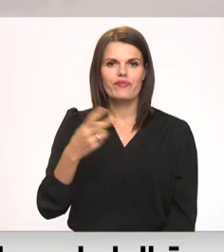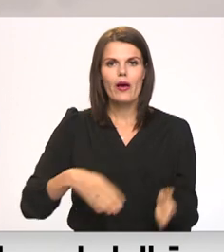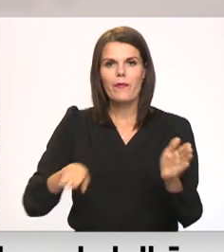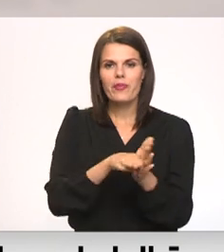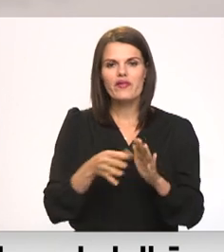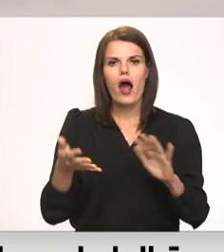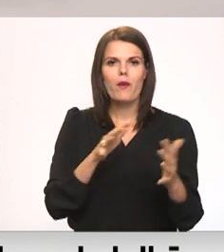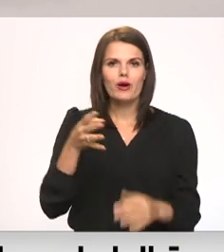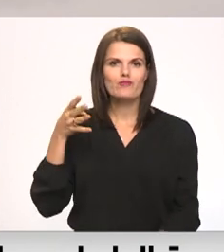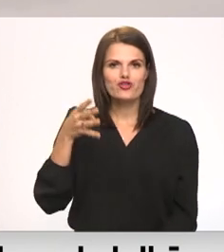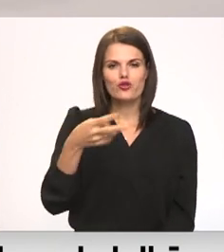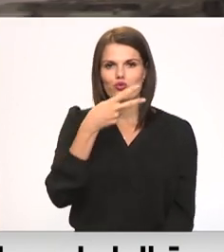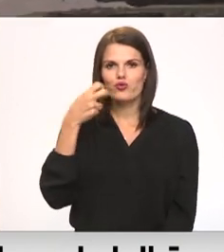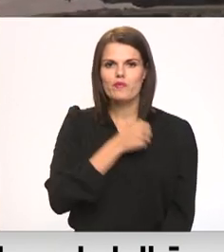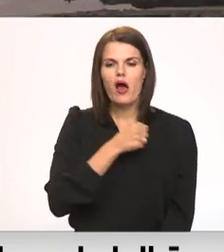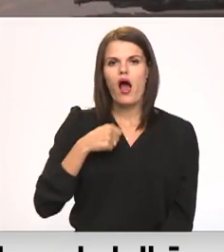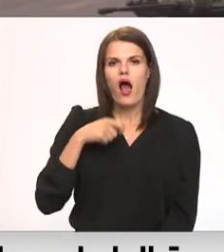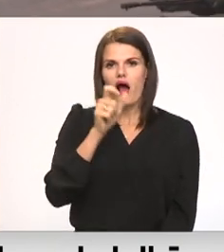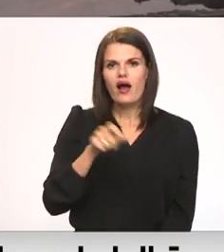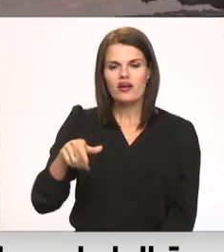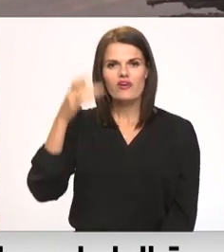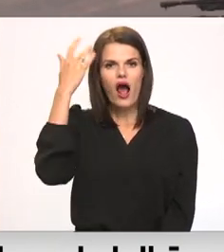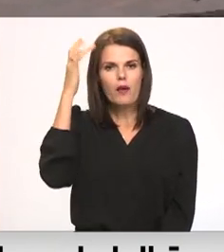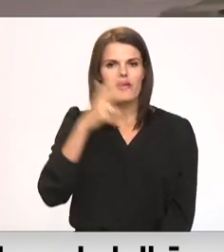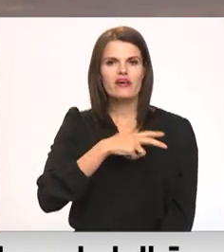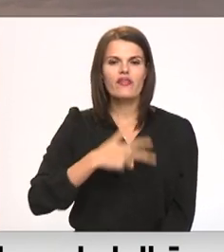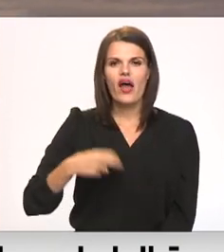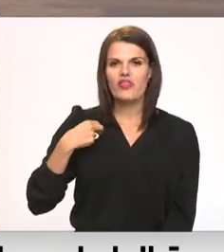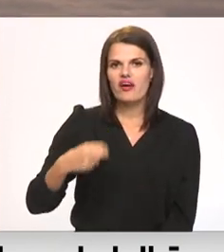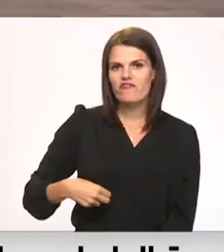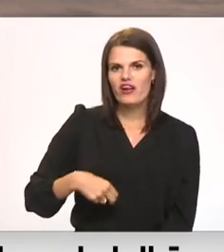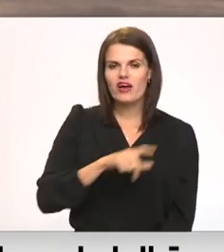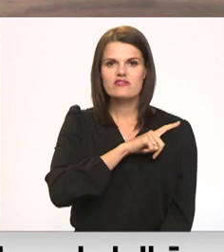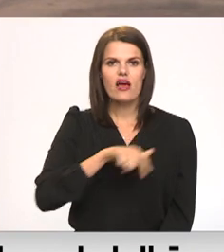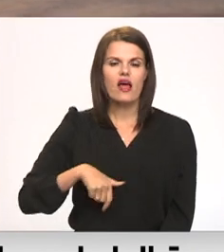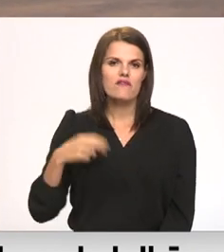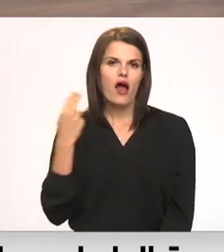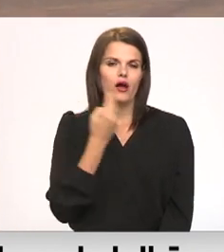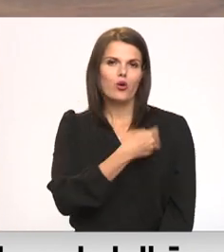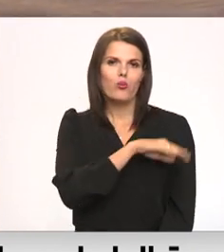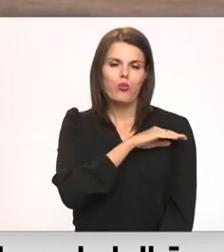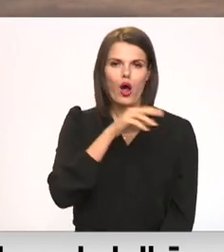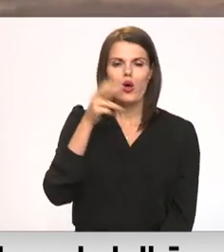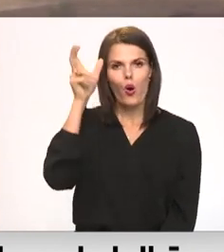aptuveni 4200 karavīru no ASV, Dānijas, Francijas un Latvijas, Lielbritānijas,